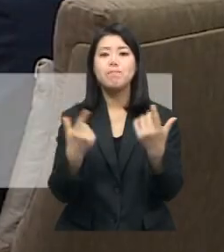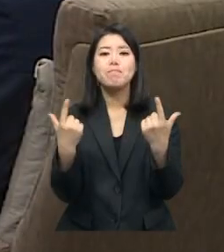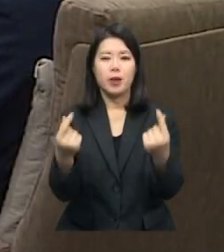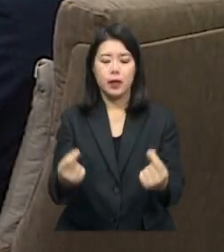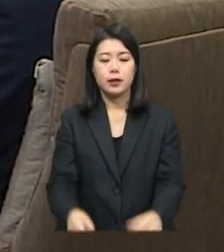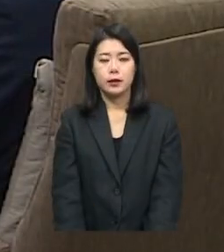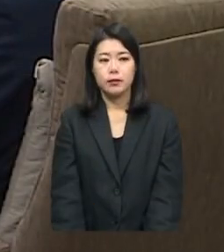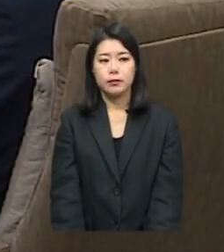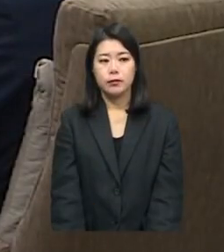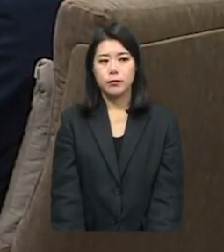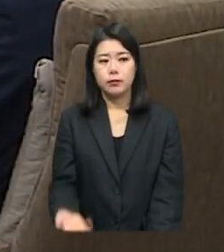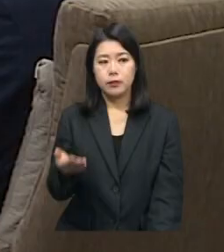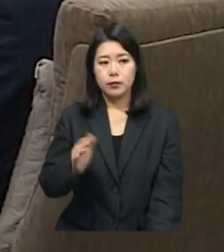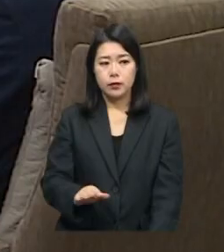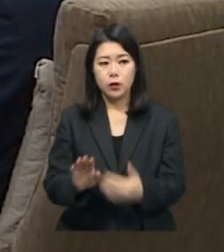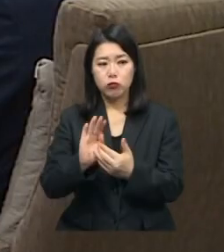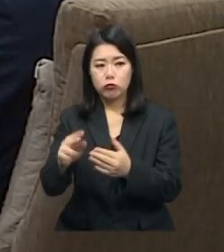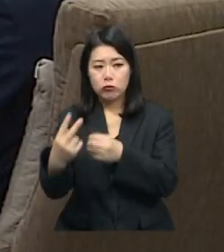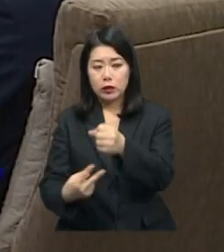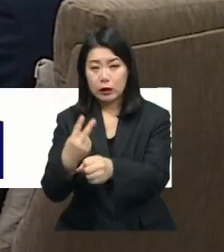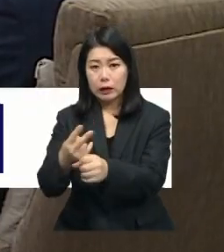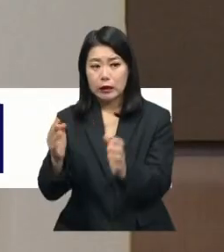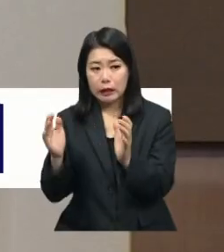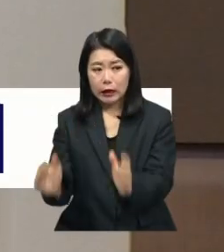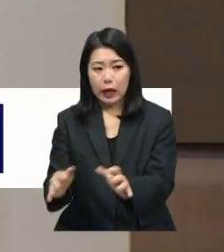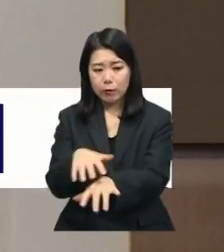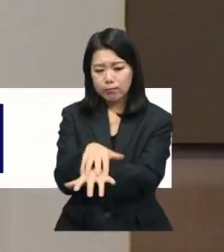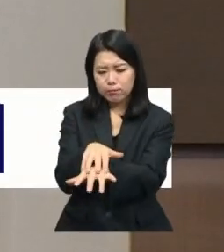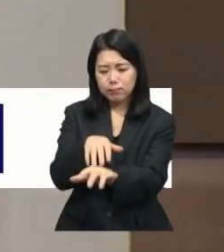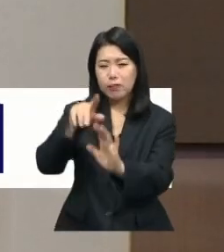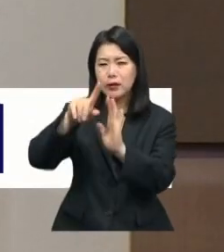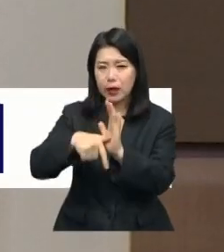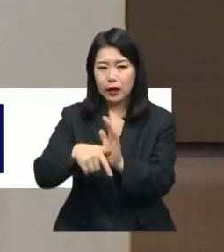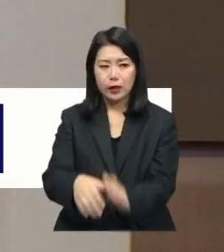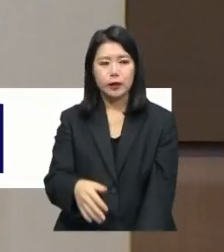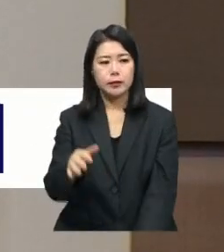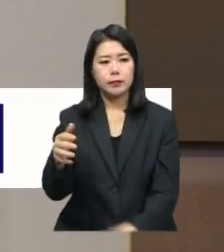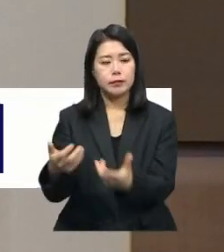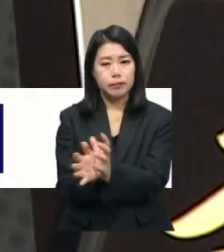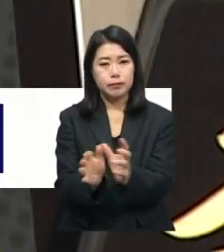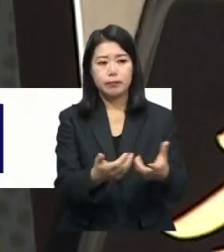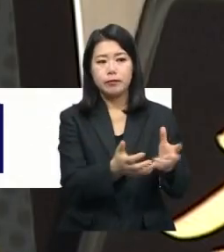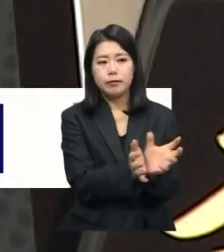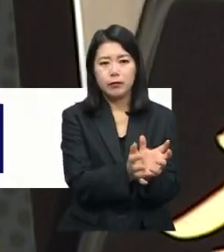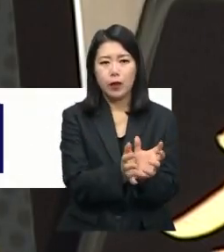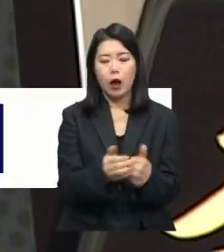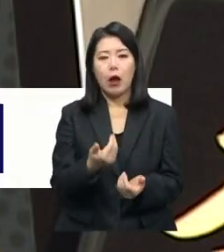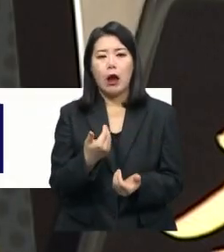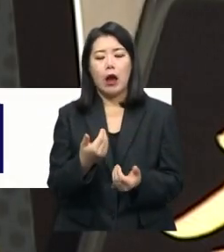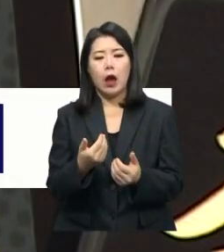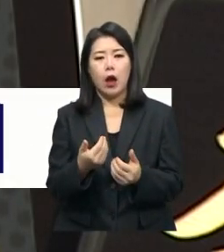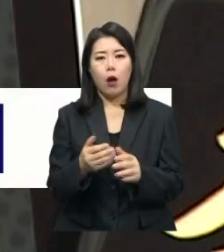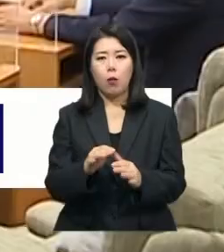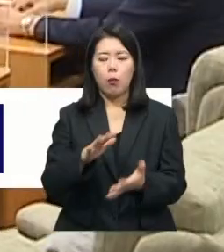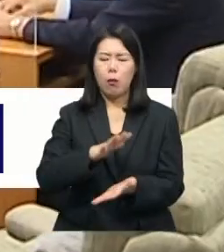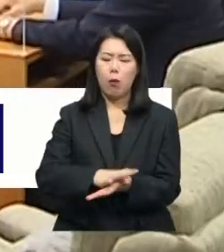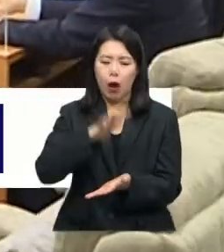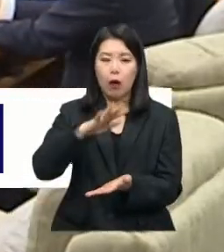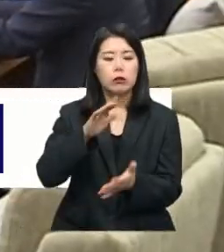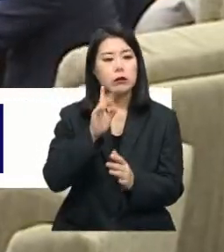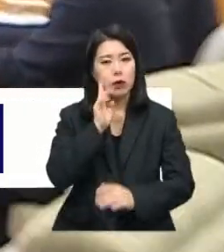거죠. 하지만 후반기 의장 등 원구성 과정에선 양당 모두 과열 경쟁 양상을